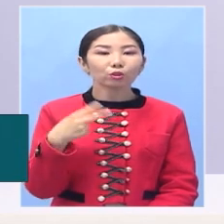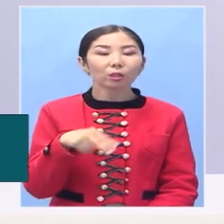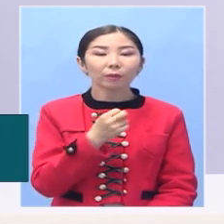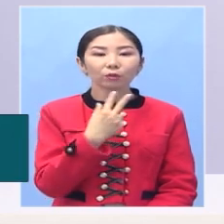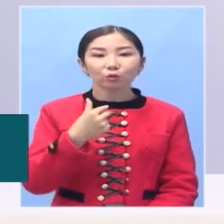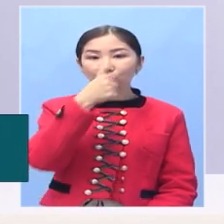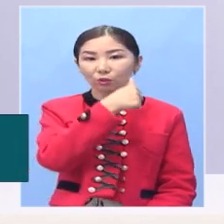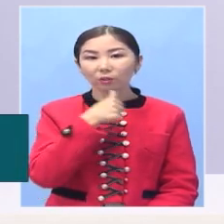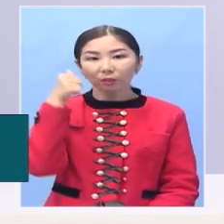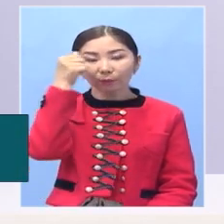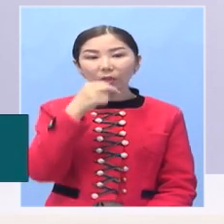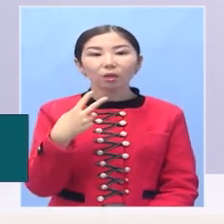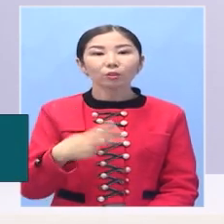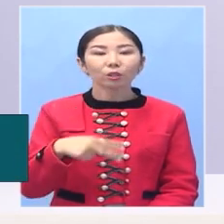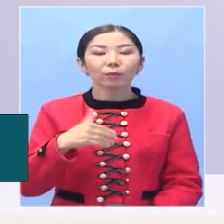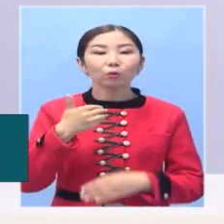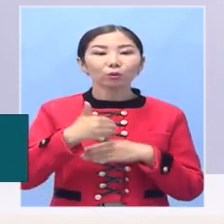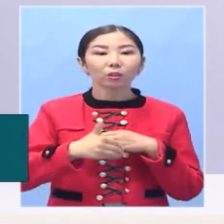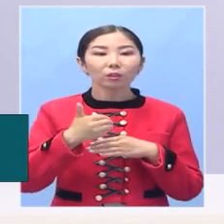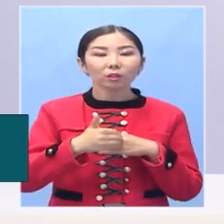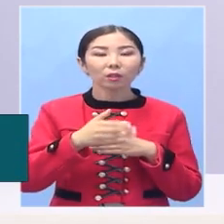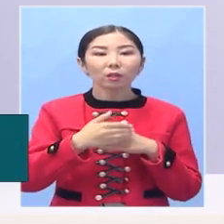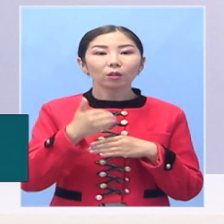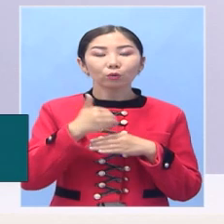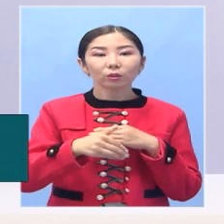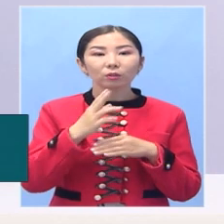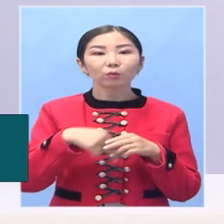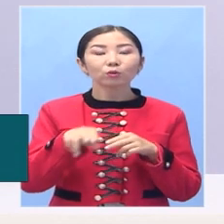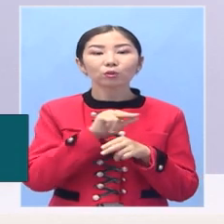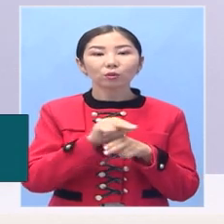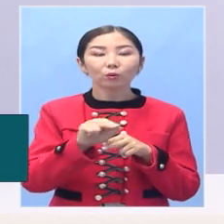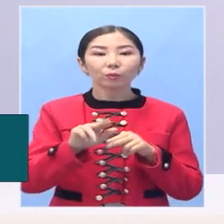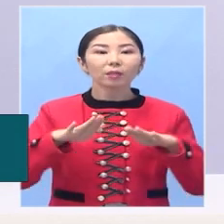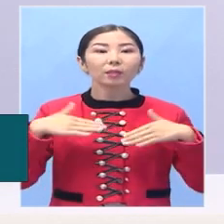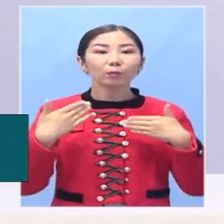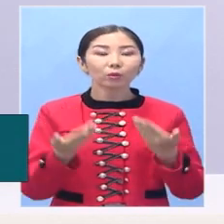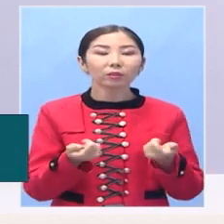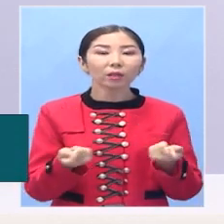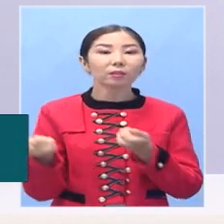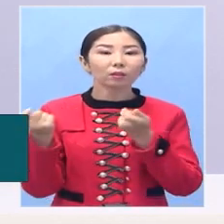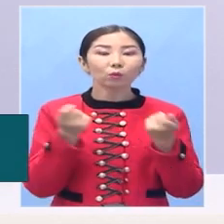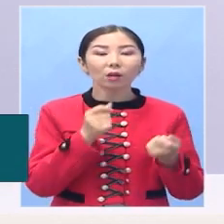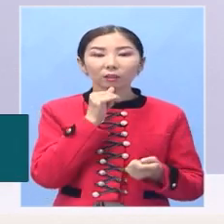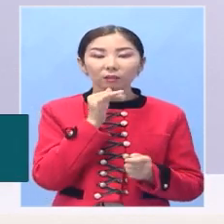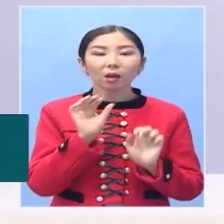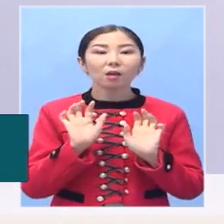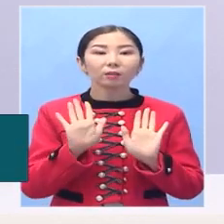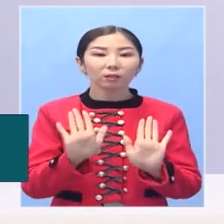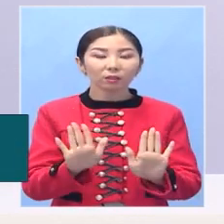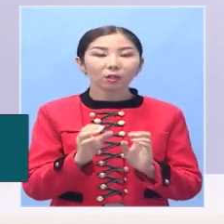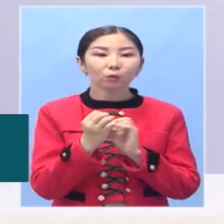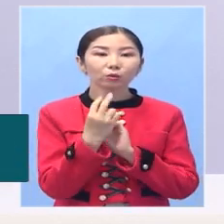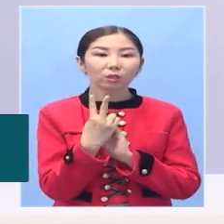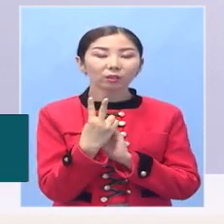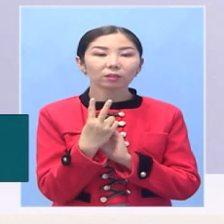2023 жылға 20 орташа жөндеу берілген болатын. Соның қазіргі таңда тек қана